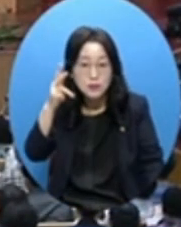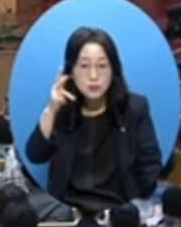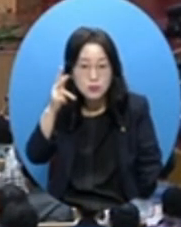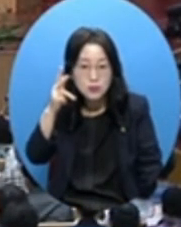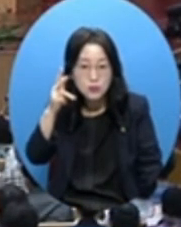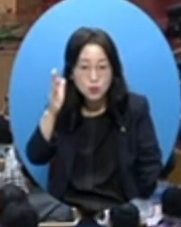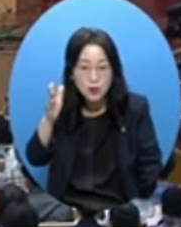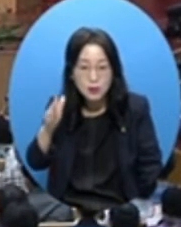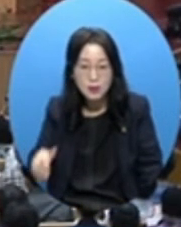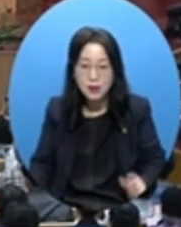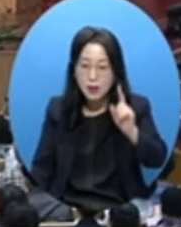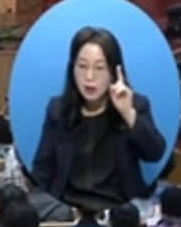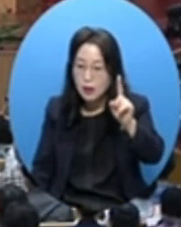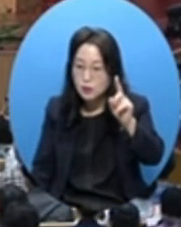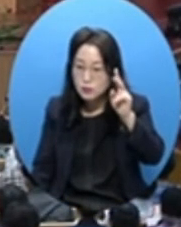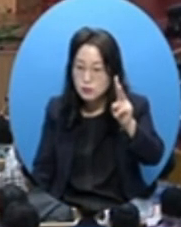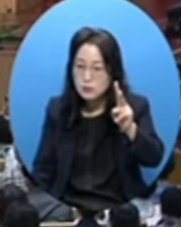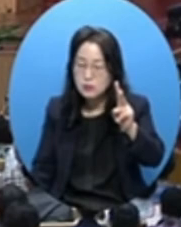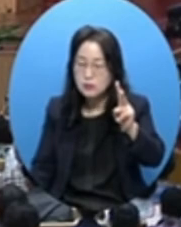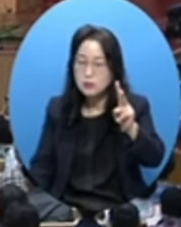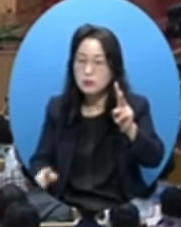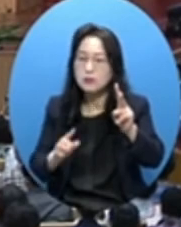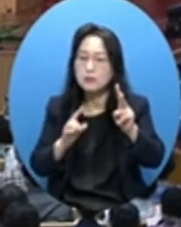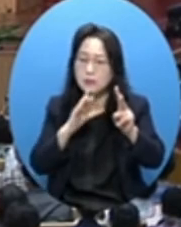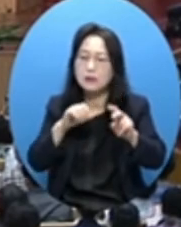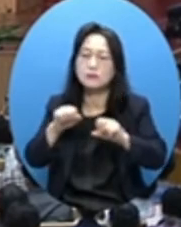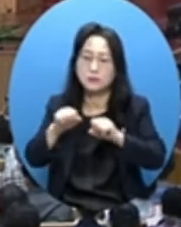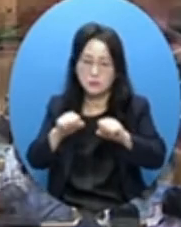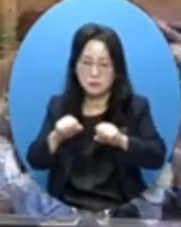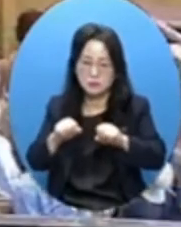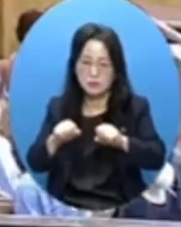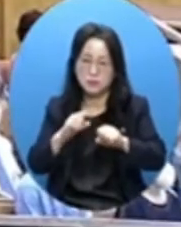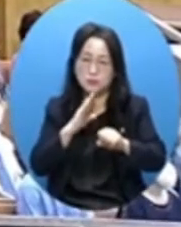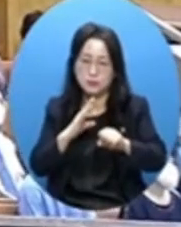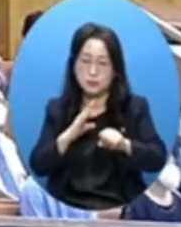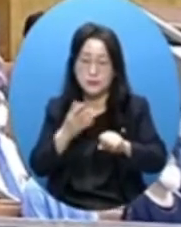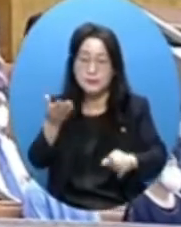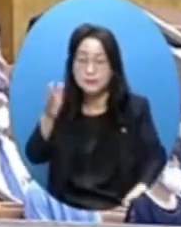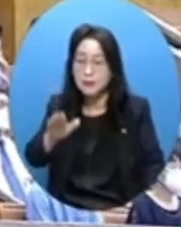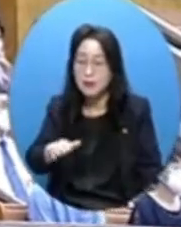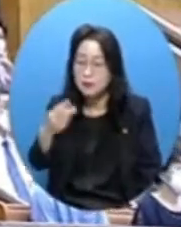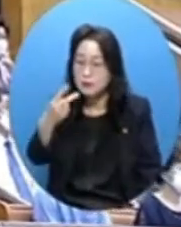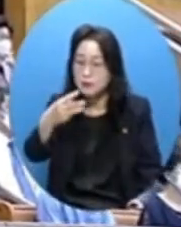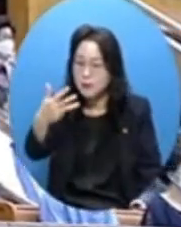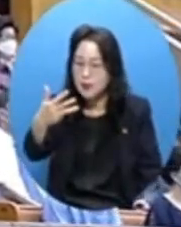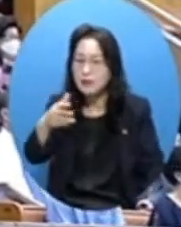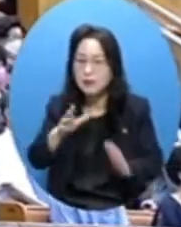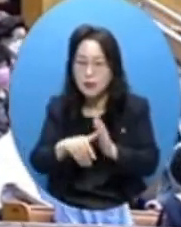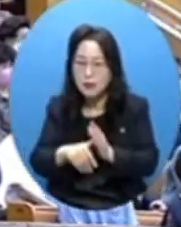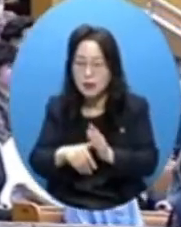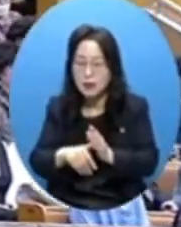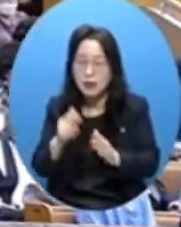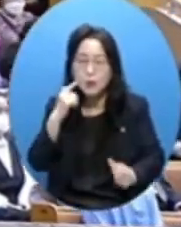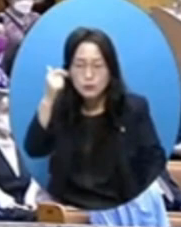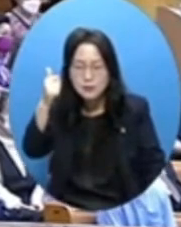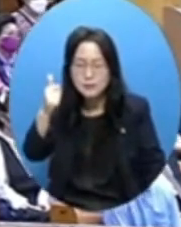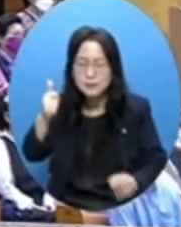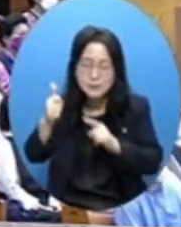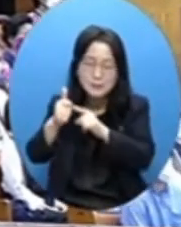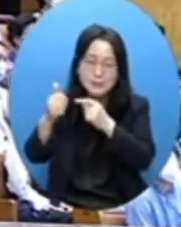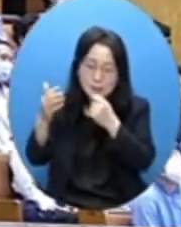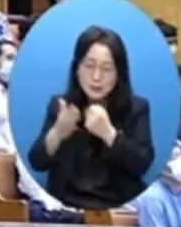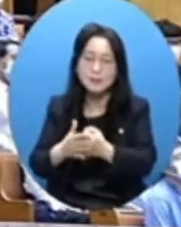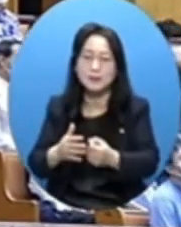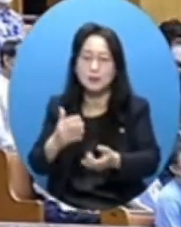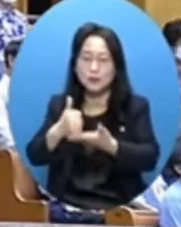몸을 뉴스 밖에 없었지 많은 2008년 대 최종 이니까 또 주의를 해야 되니까 뒤